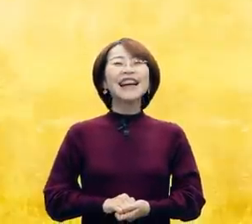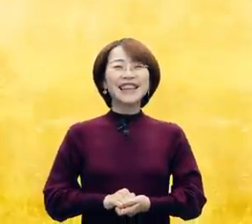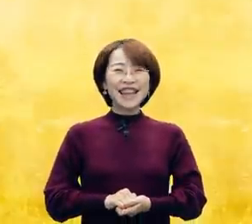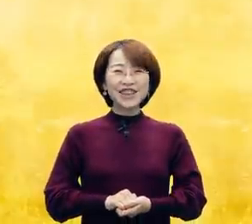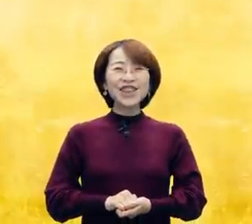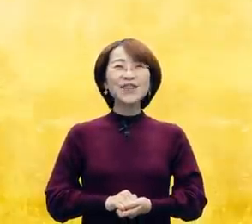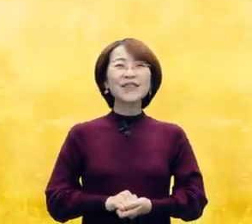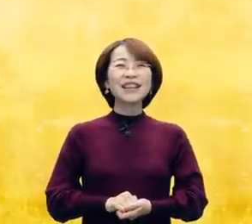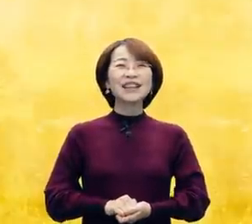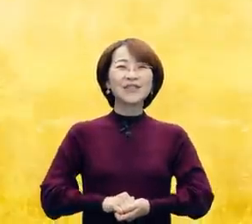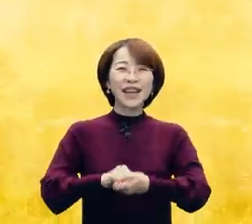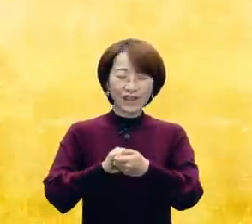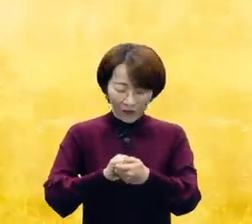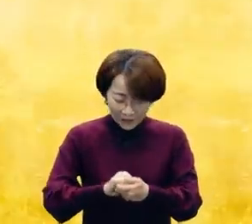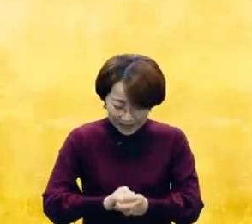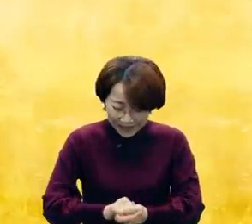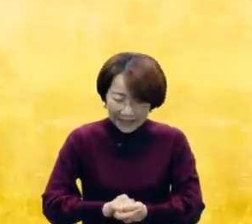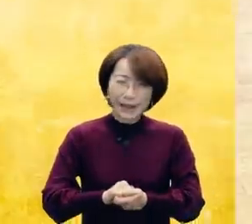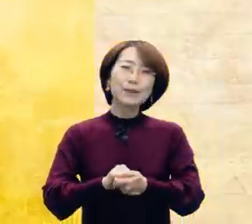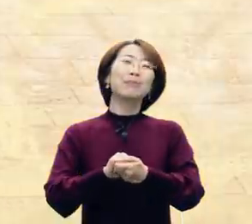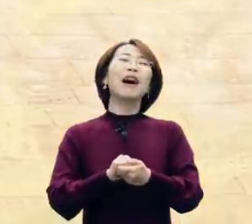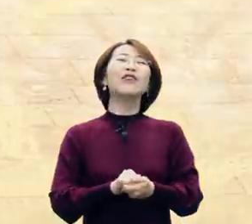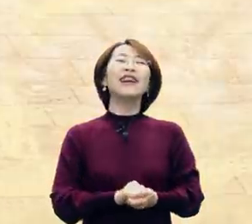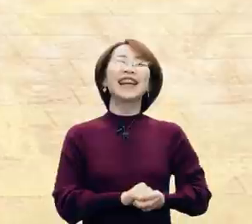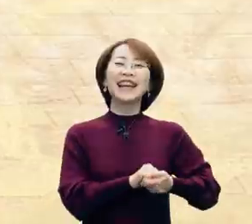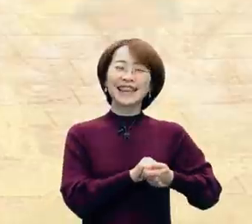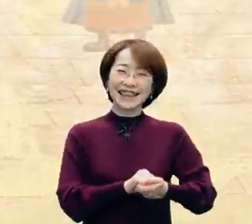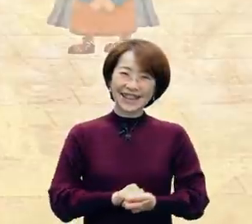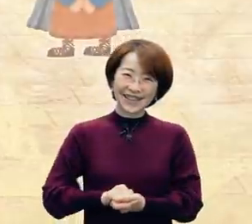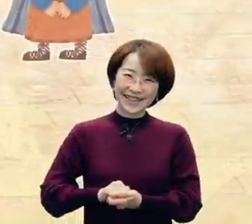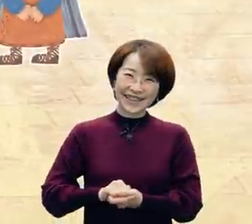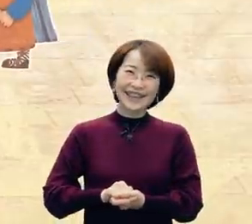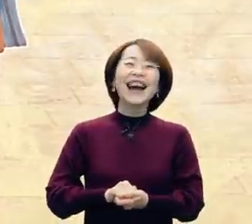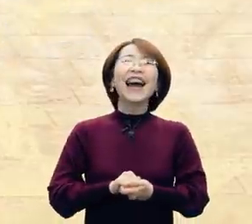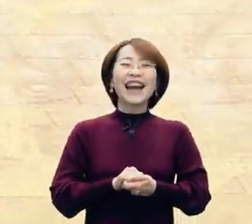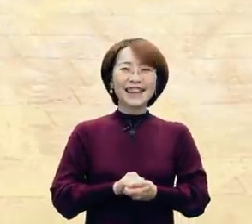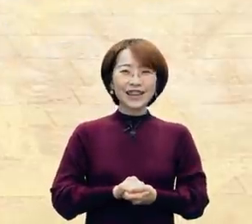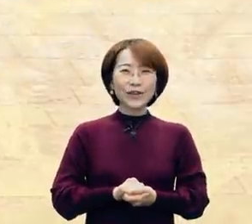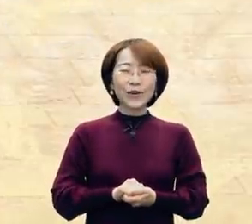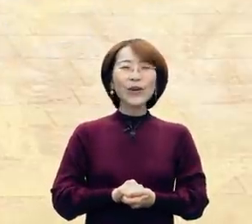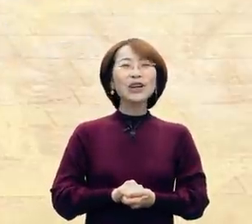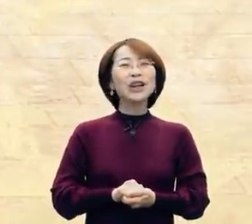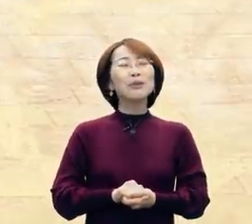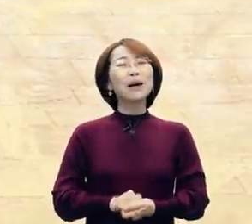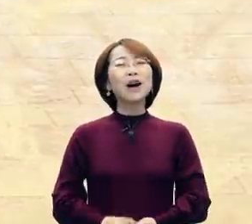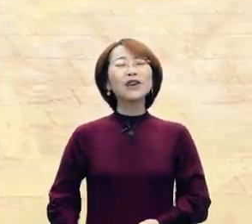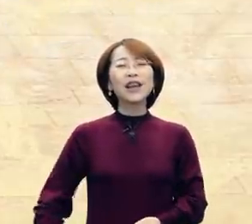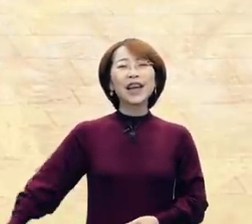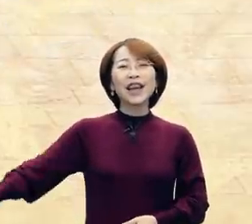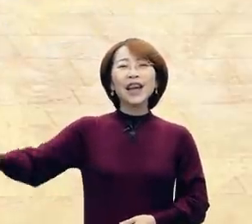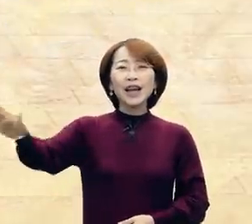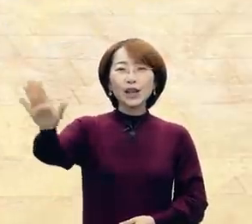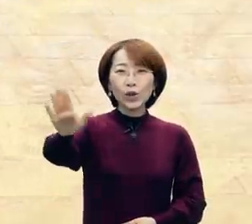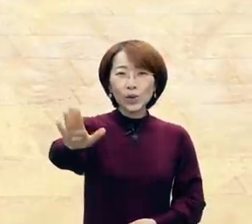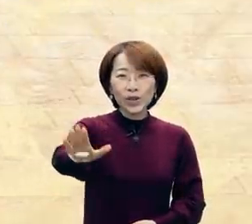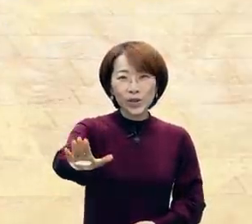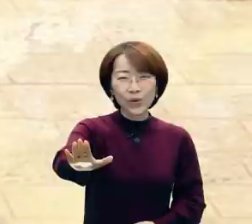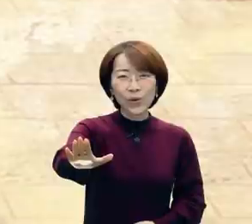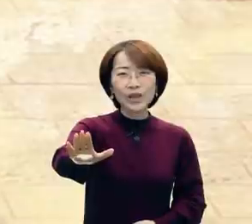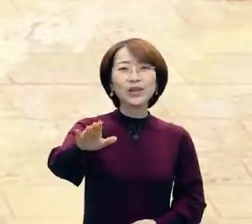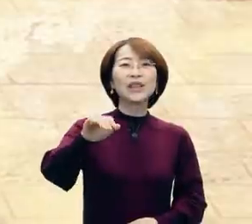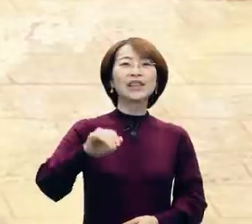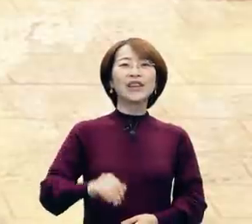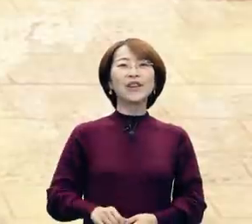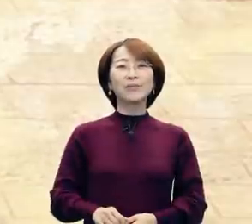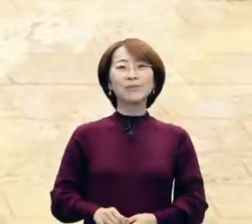아나니아는 예수님의 말씀에 순종해 바울에게 갔어요. 그리고 바울에게 손을